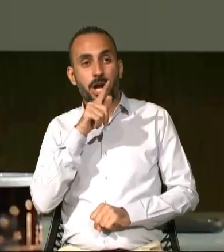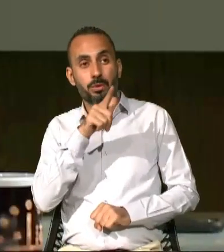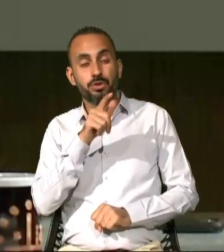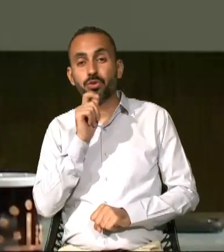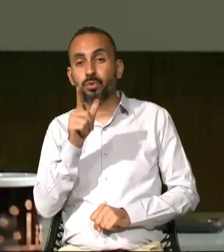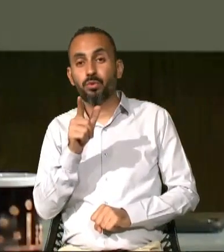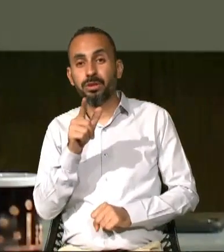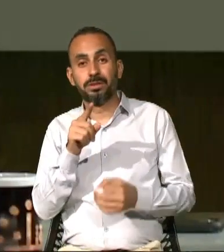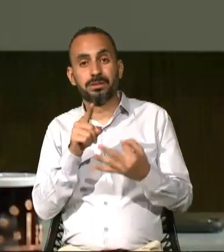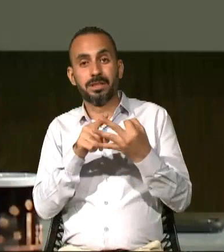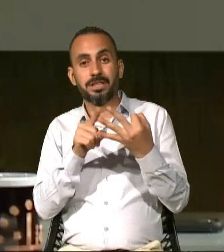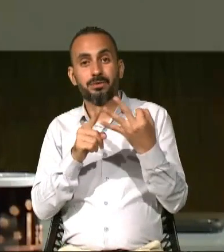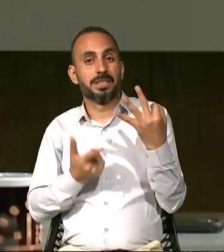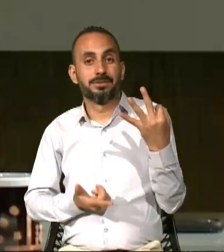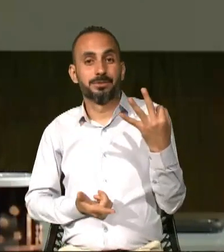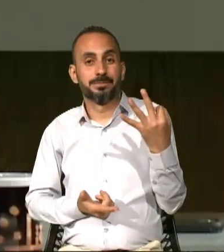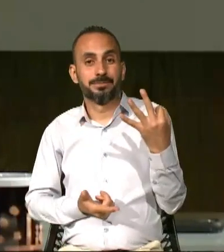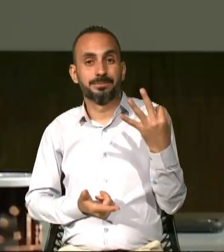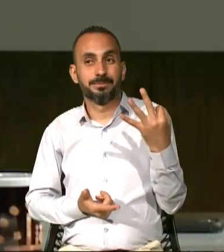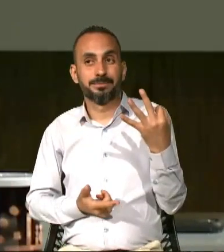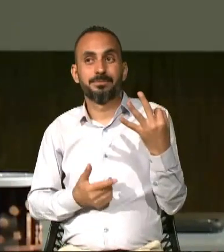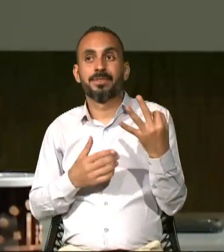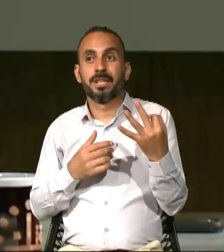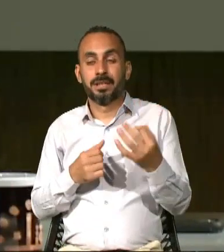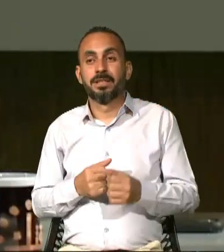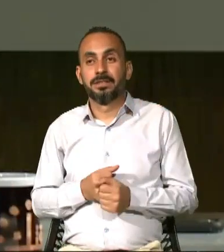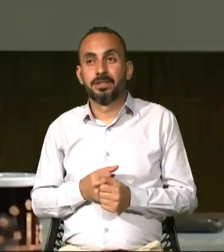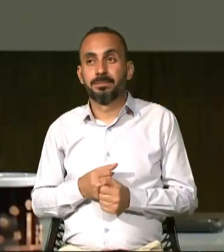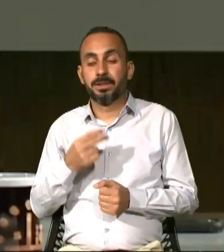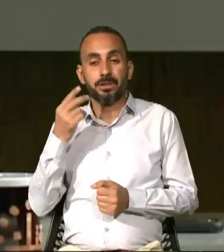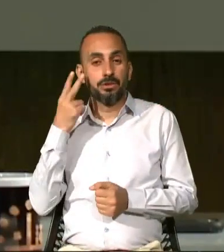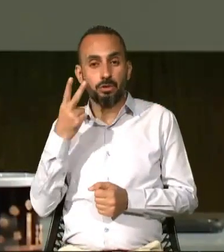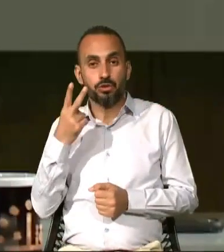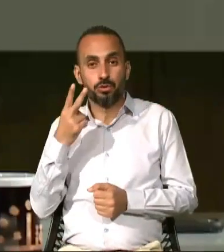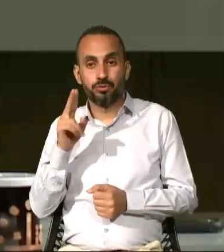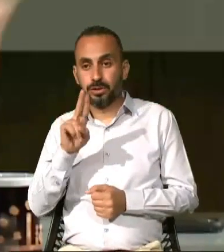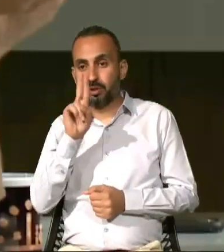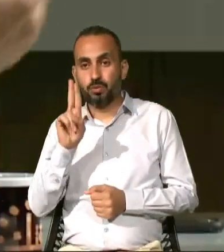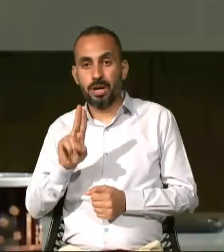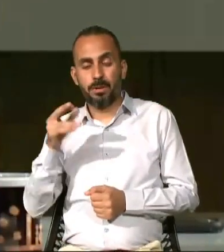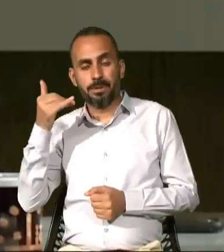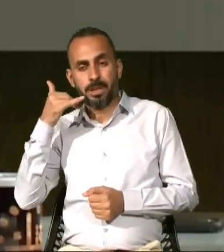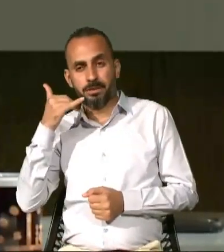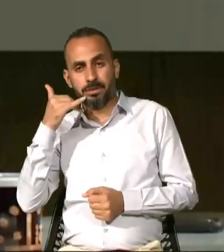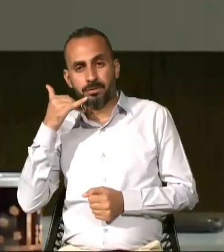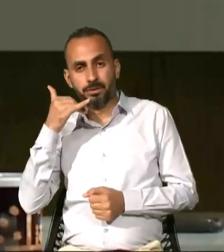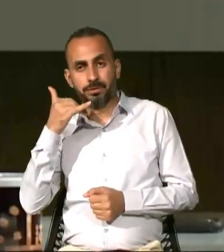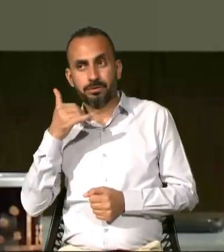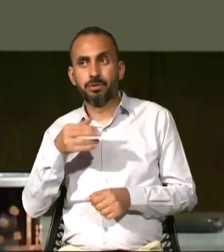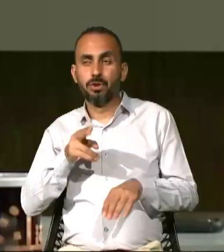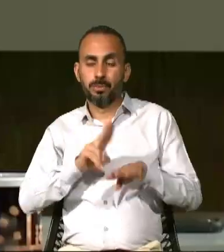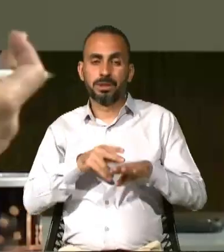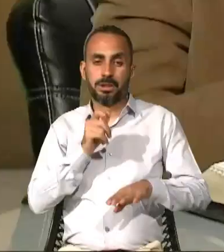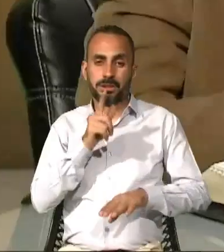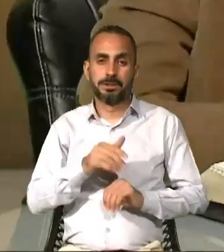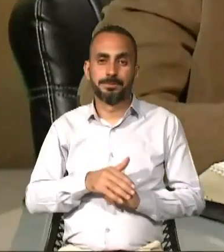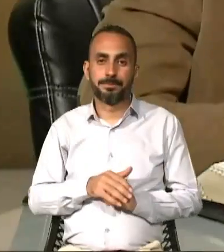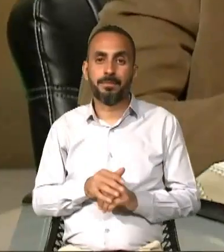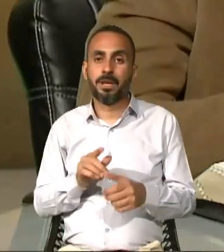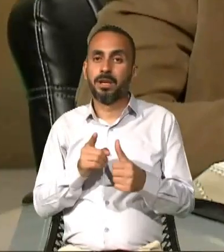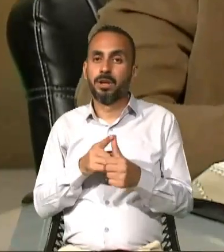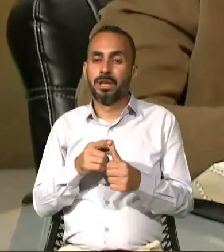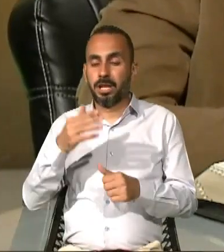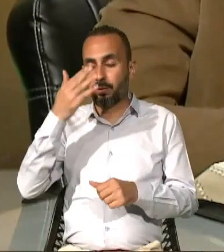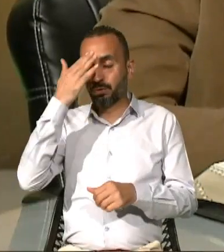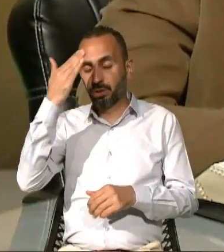في اخد السؤال وبعد كده؟ لازم ناخد السؤال. الاخ عريان، هو عريان عايز ابراهيم معلق يعني. عايز اشكر الرب لاجل